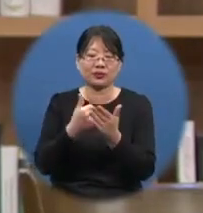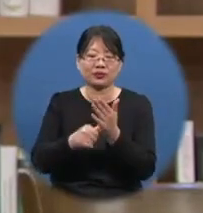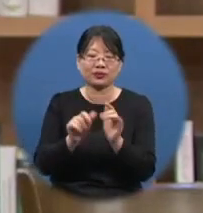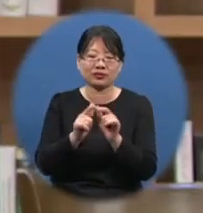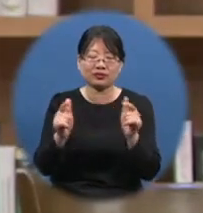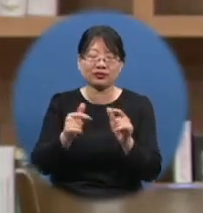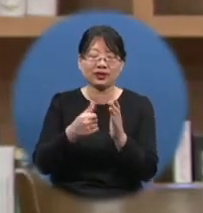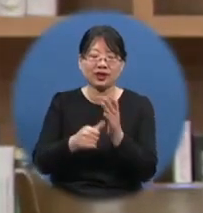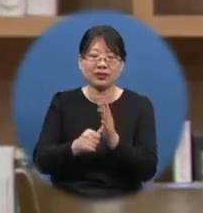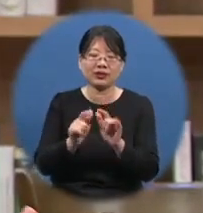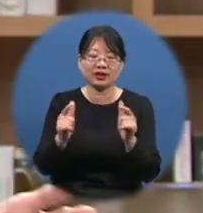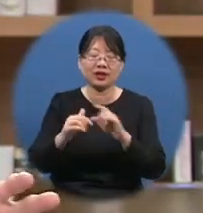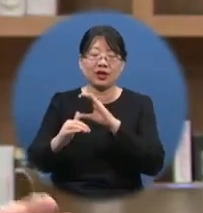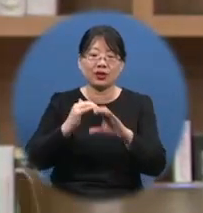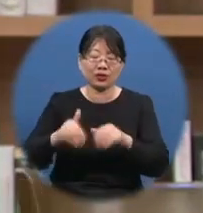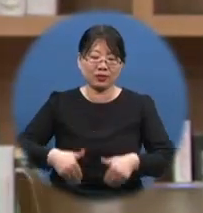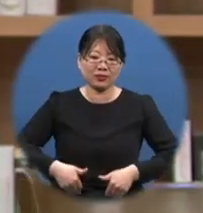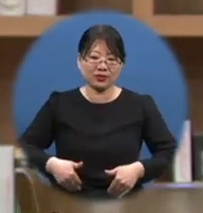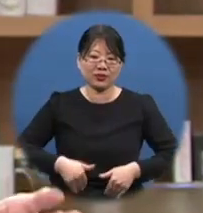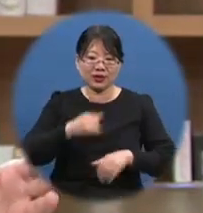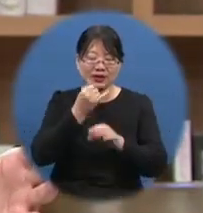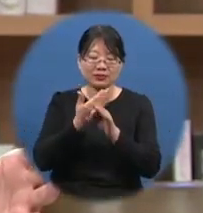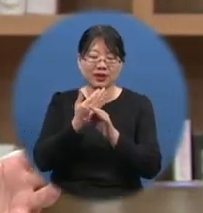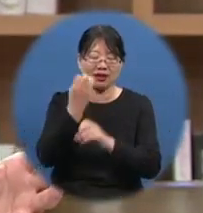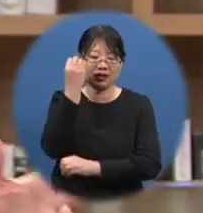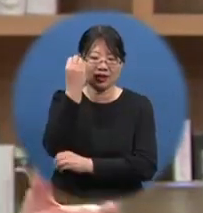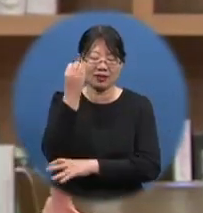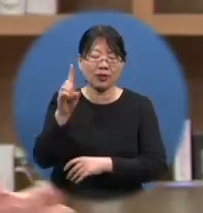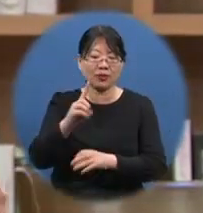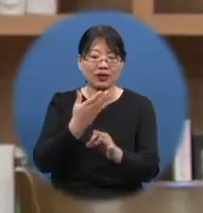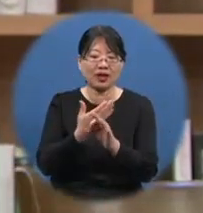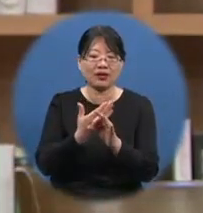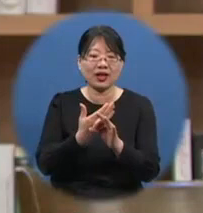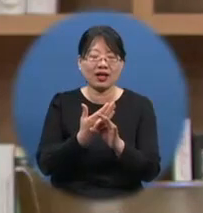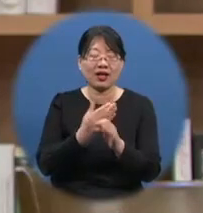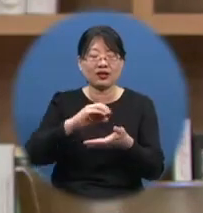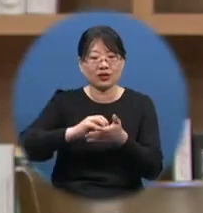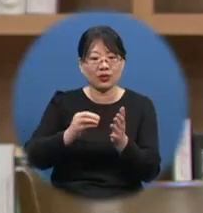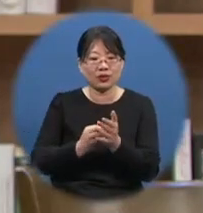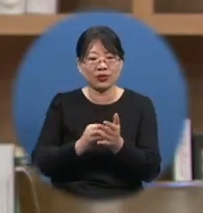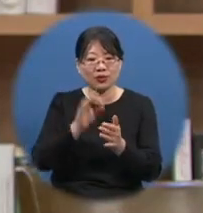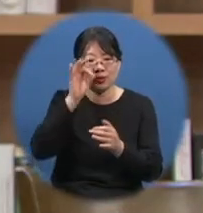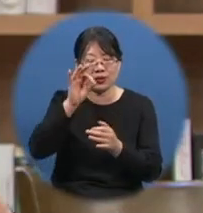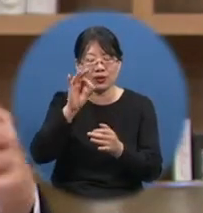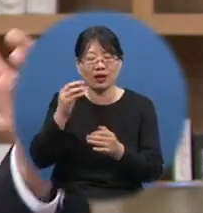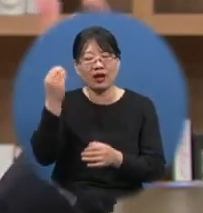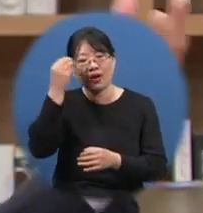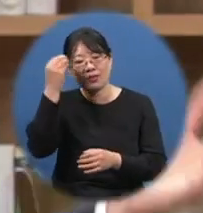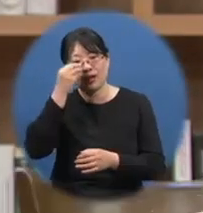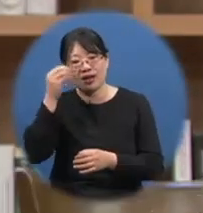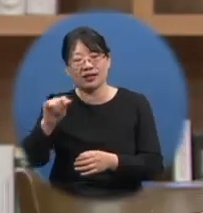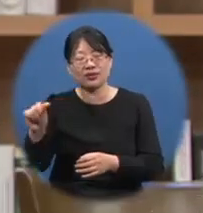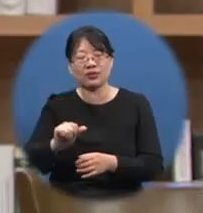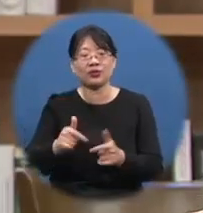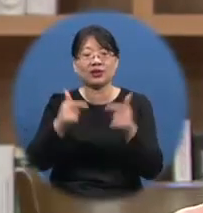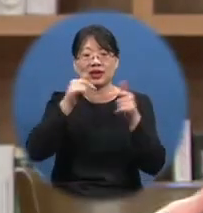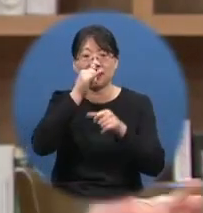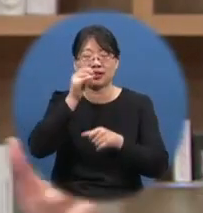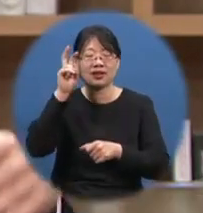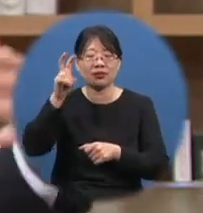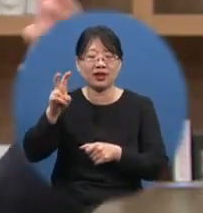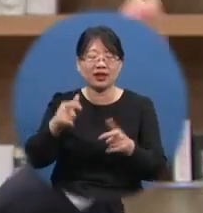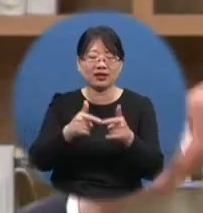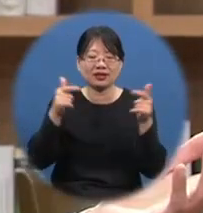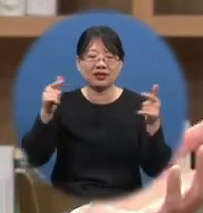물건들, 사물들이 소통해야 되면 기본적으로 오가는 양 자체가 어마어마한 속도로 늘어나는 거죠. 그렇습니다.